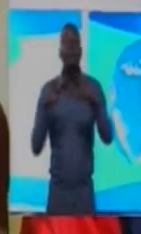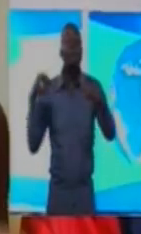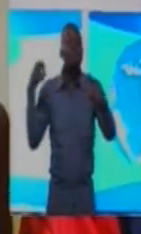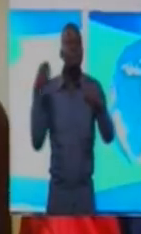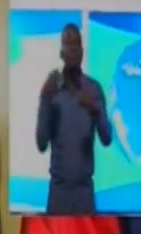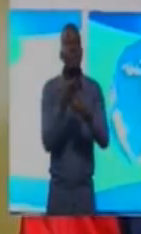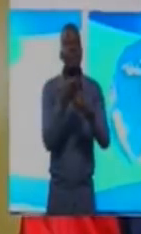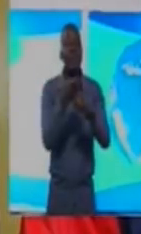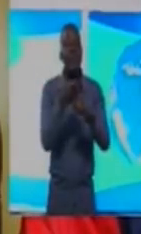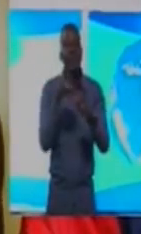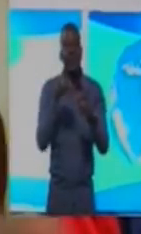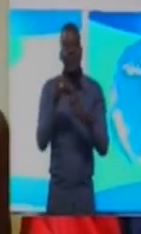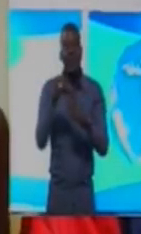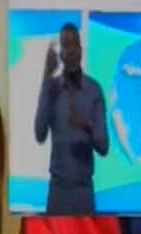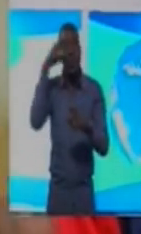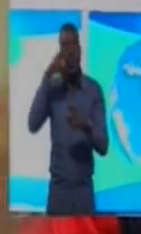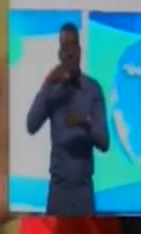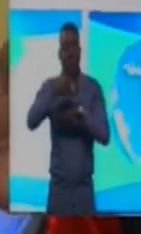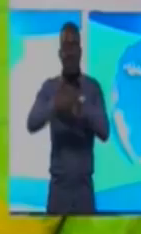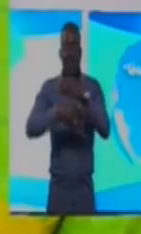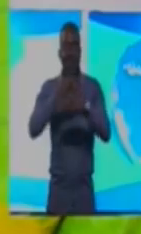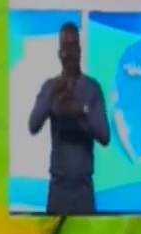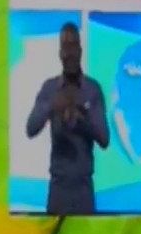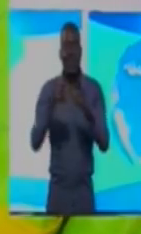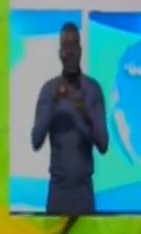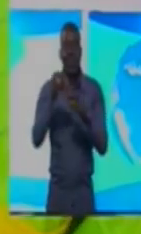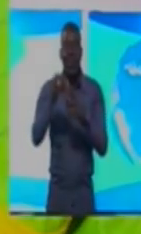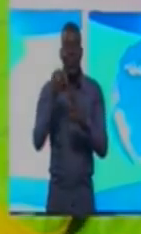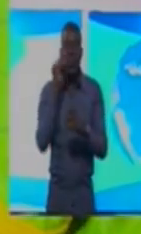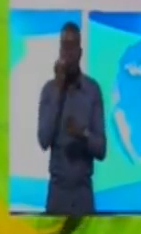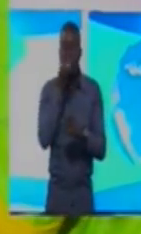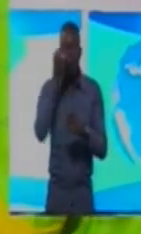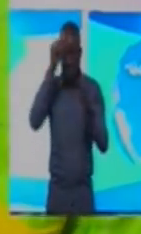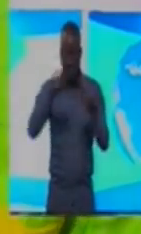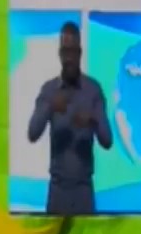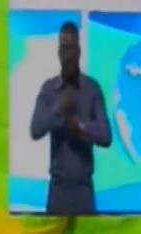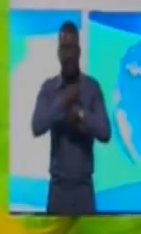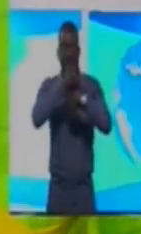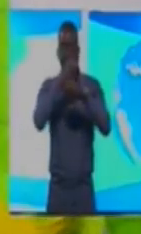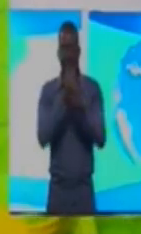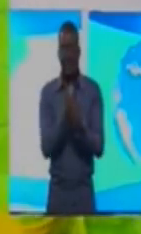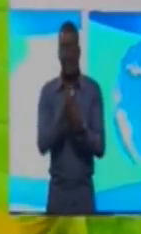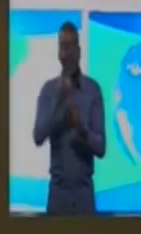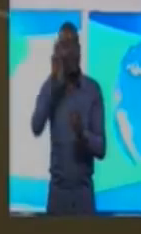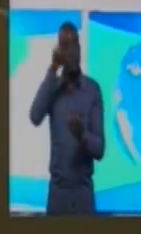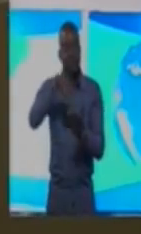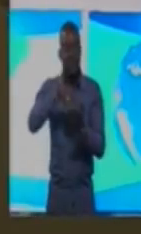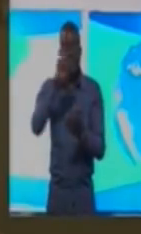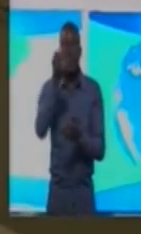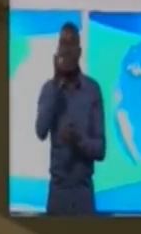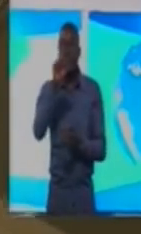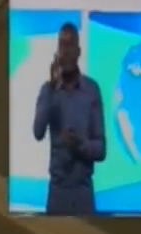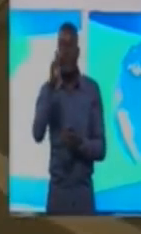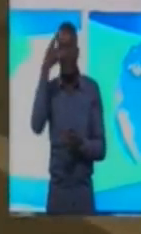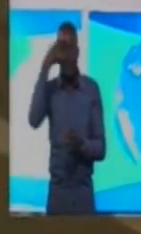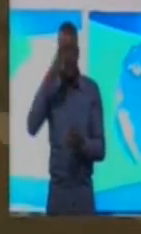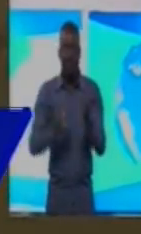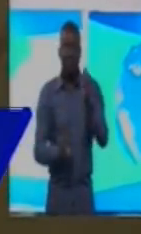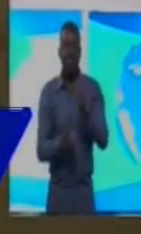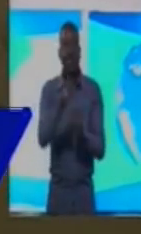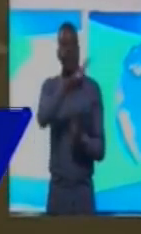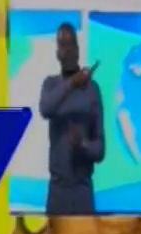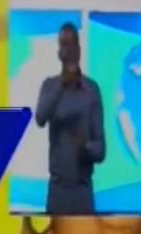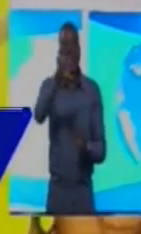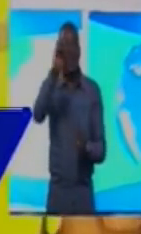voilà, bétadine, ban, alcool, nous, il y a ça ici. L'association est créée en 2010 et compte à ce jour plus de 150 membres,